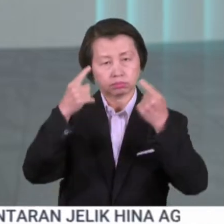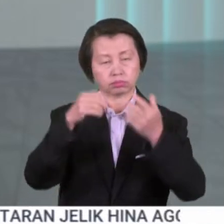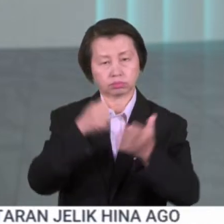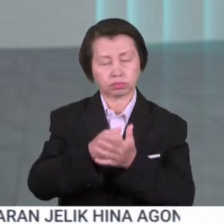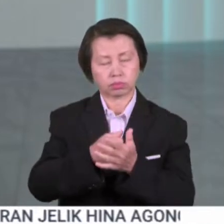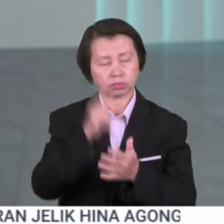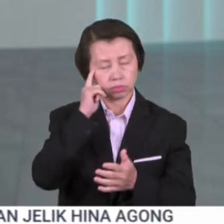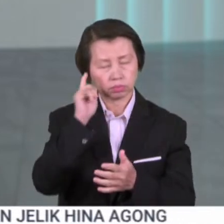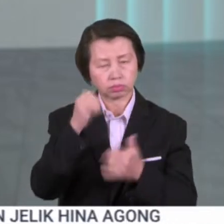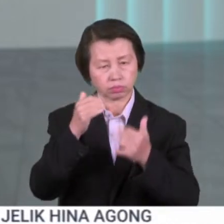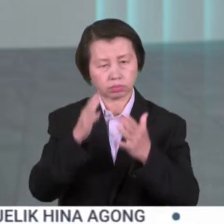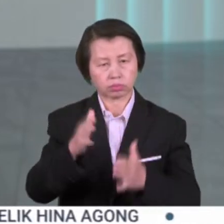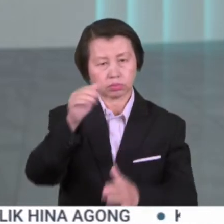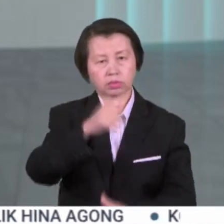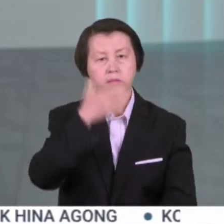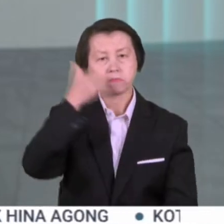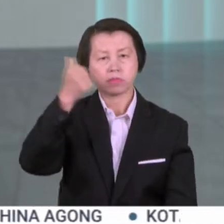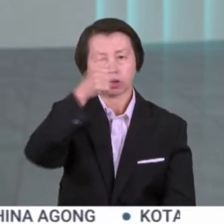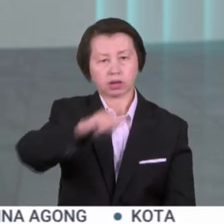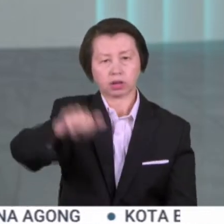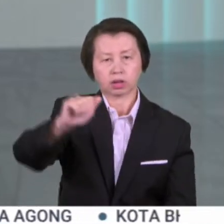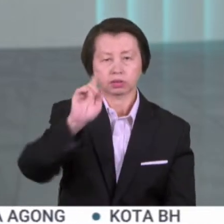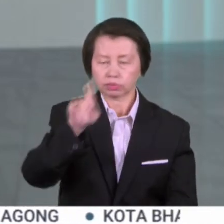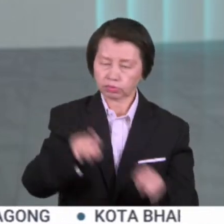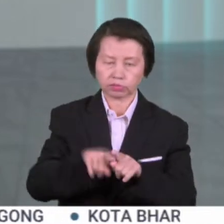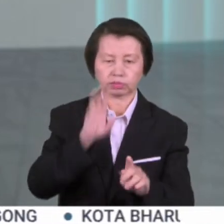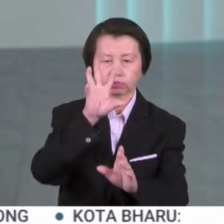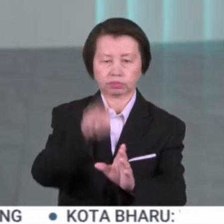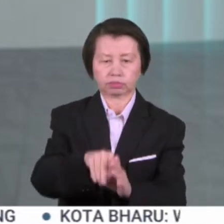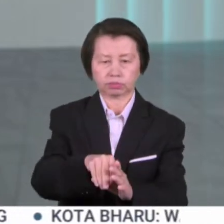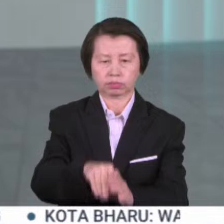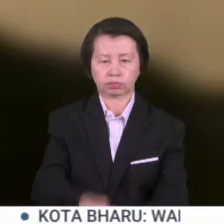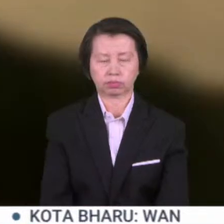biarun sedar atlet terbaik Asia bakal turut